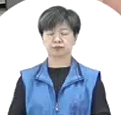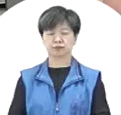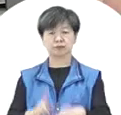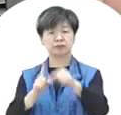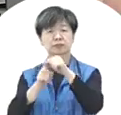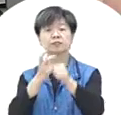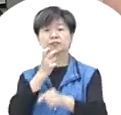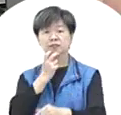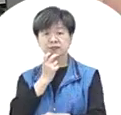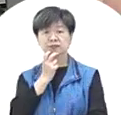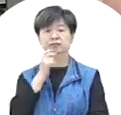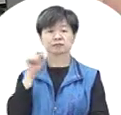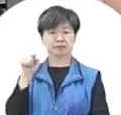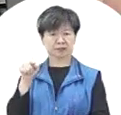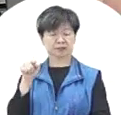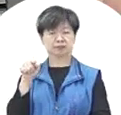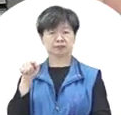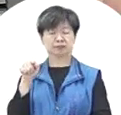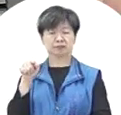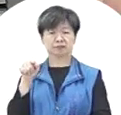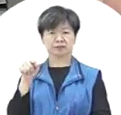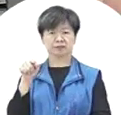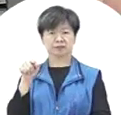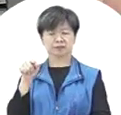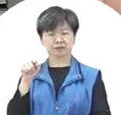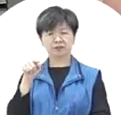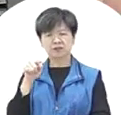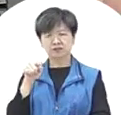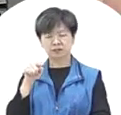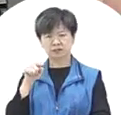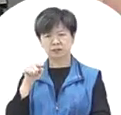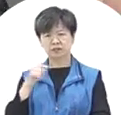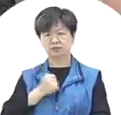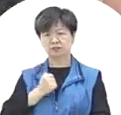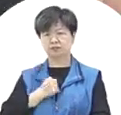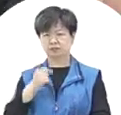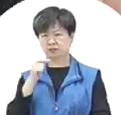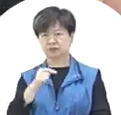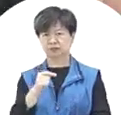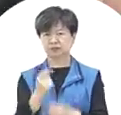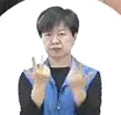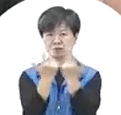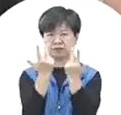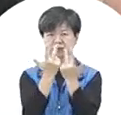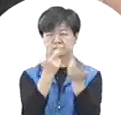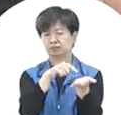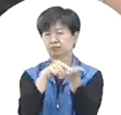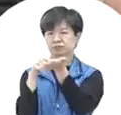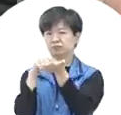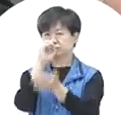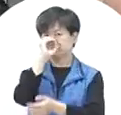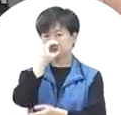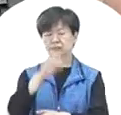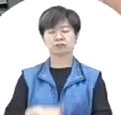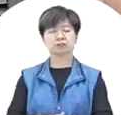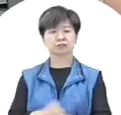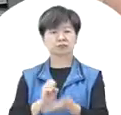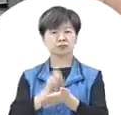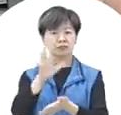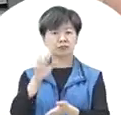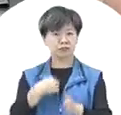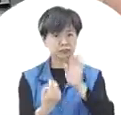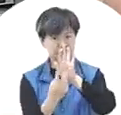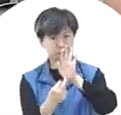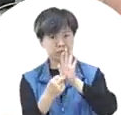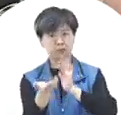的一个了解哈，是新北是没有送到半件的。 报员，我可不可以说明一下？